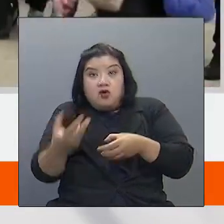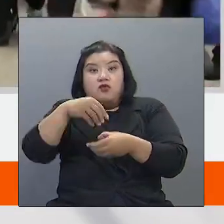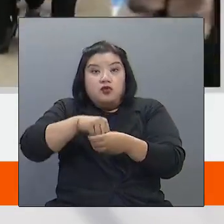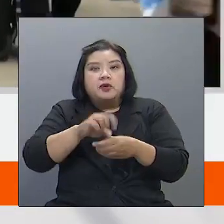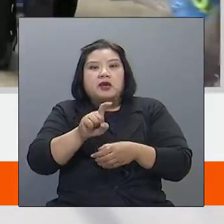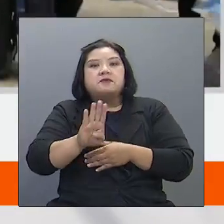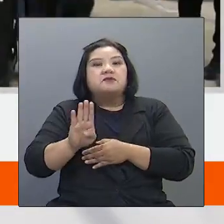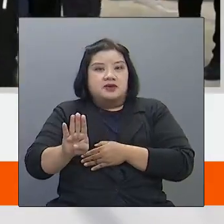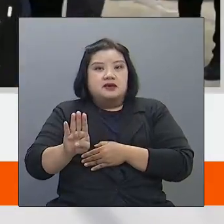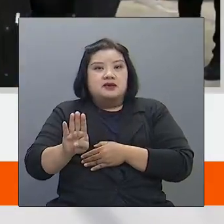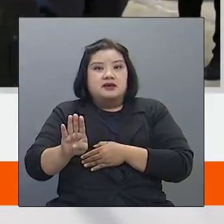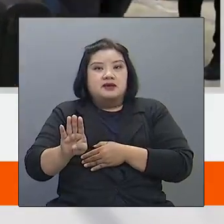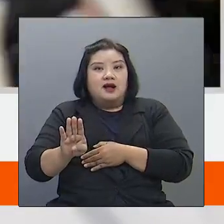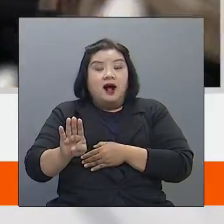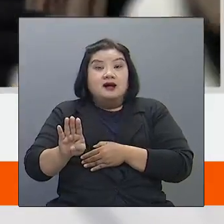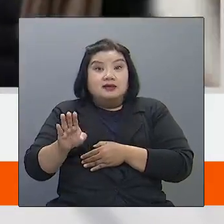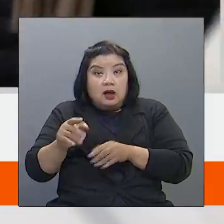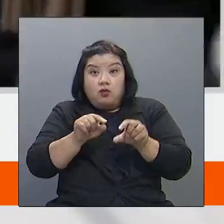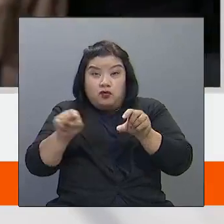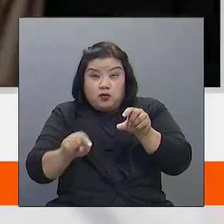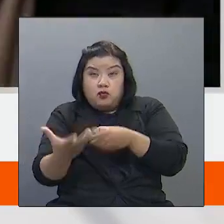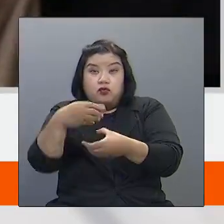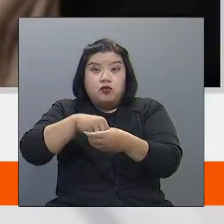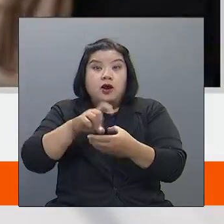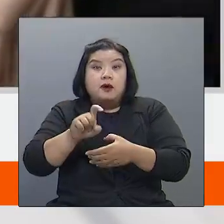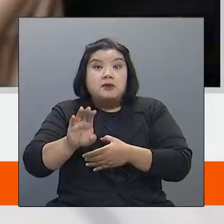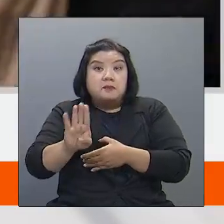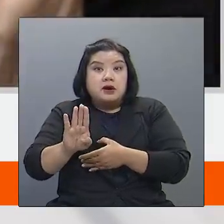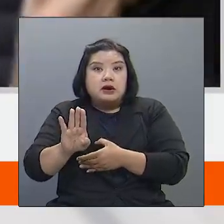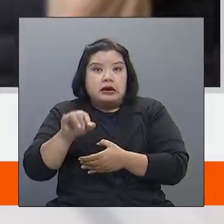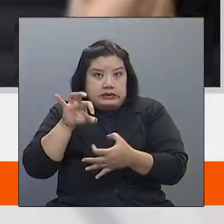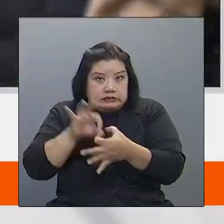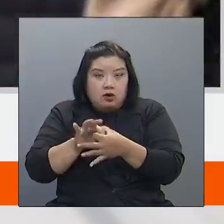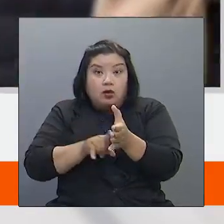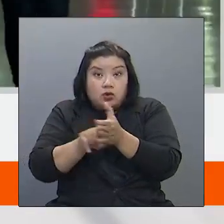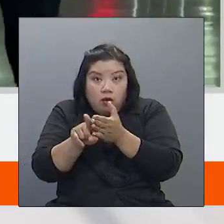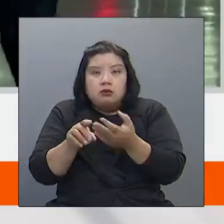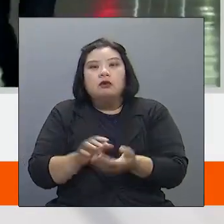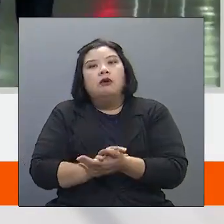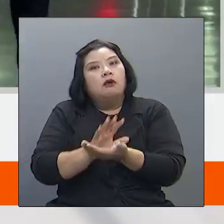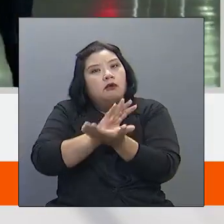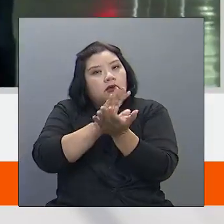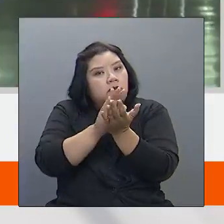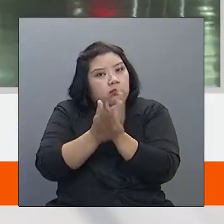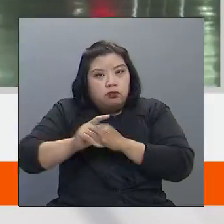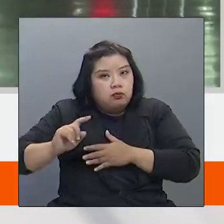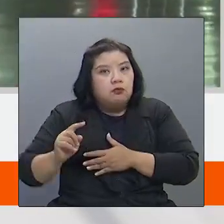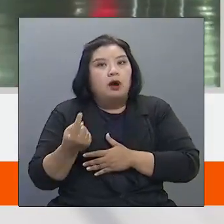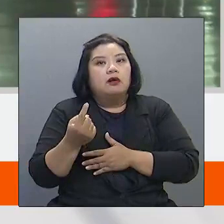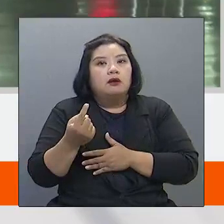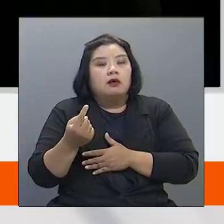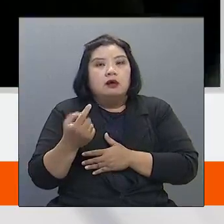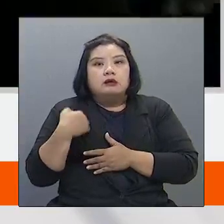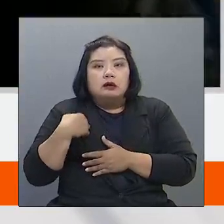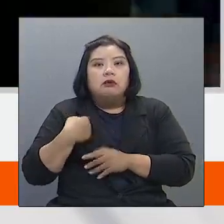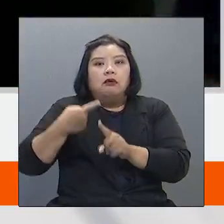าการรวมสายพันธุ์แบบนี้ครับเป็นการทำให้เกิดการกลายพันธุ์ขึ้นแบบฉับพลันก็คือไม่จำเป็นต้องใช้เวล